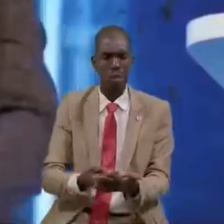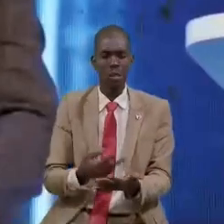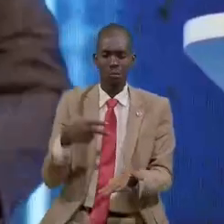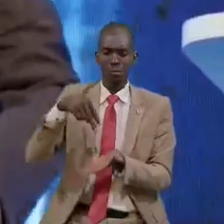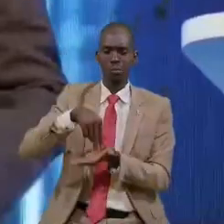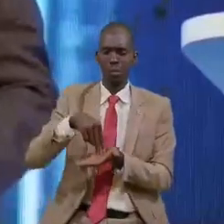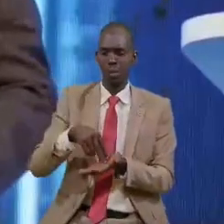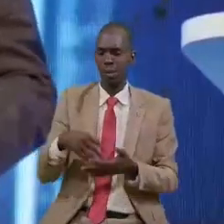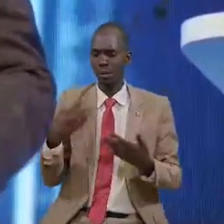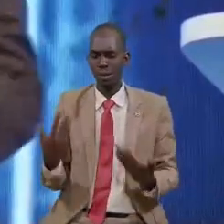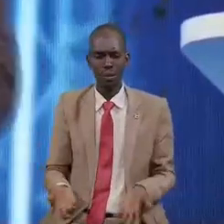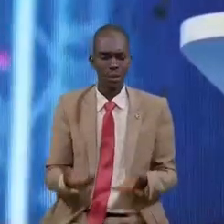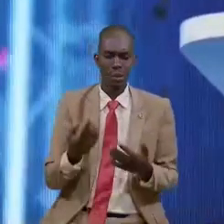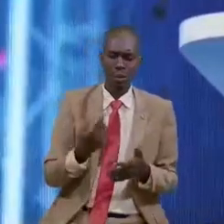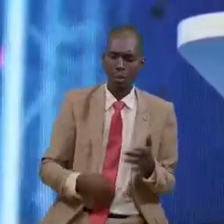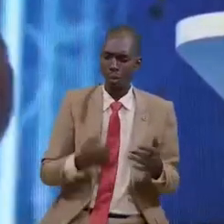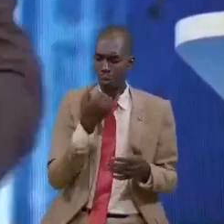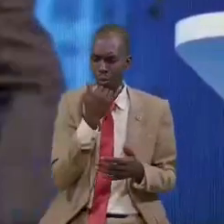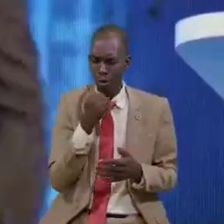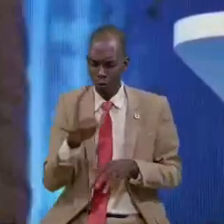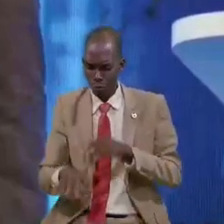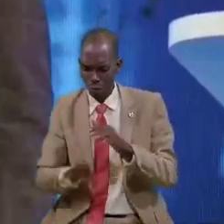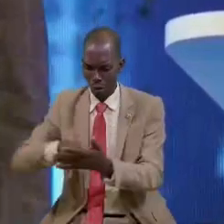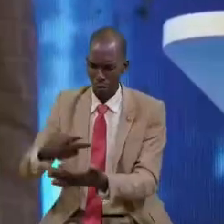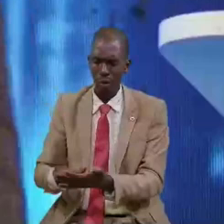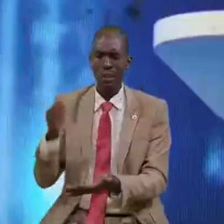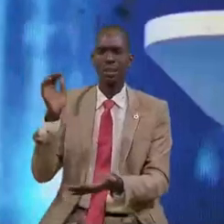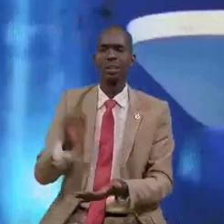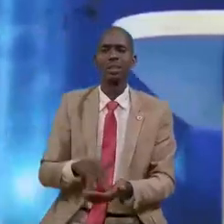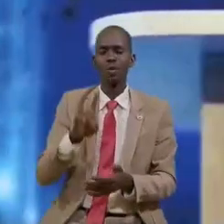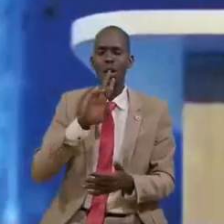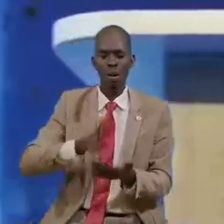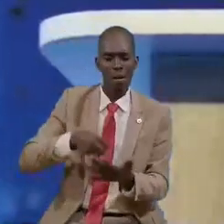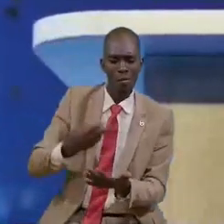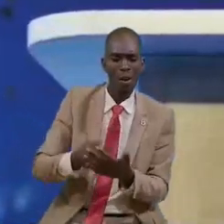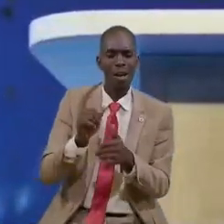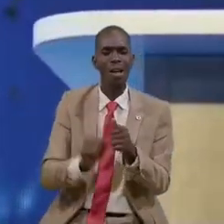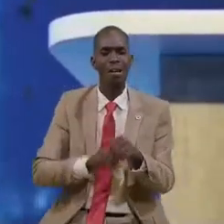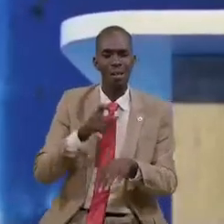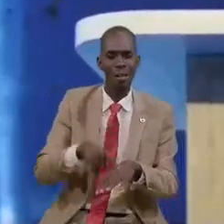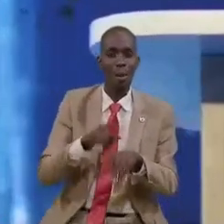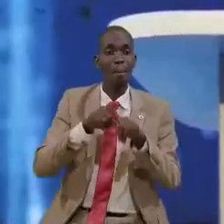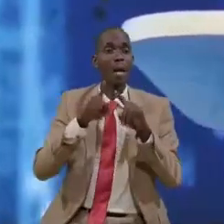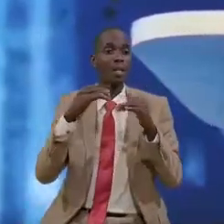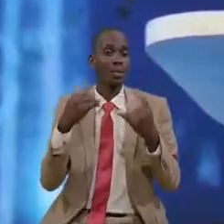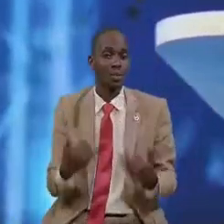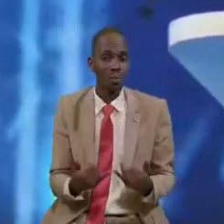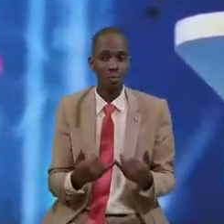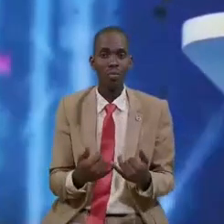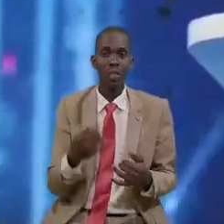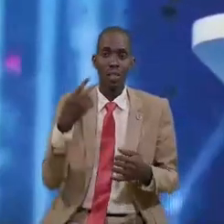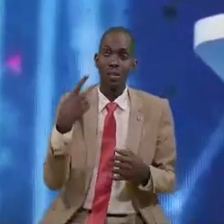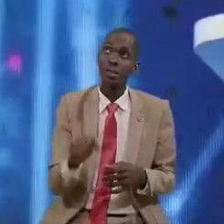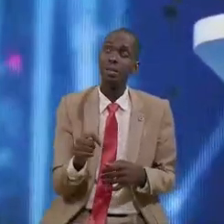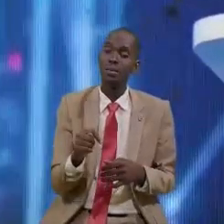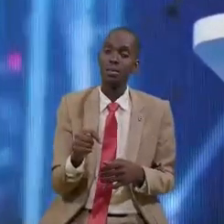marche encore, on tâtonne, on tombe dans ceci. On se lève, on tombe à tout moment. Mais maintenant, par ta révélation,